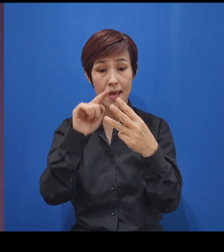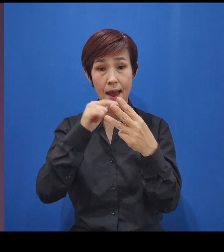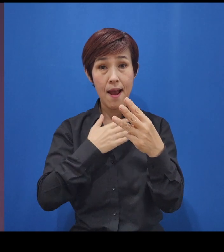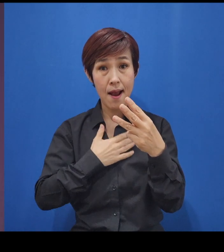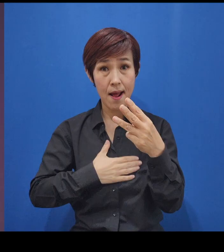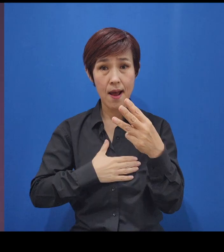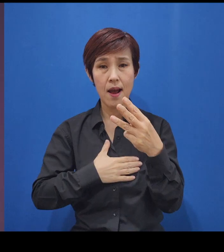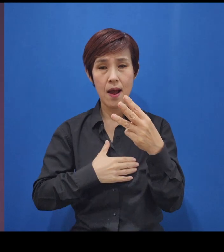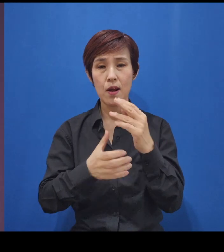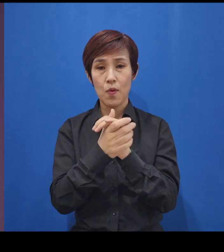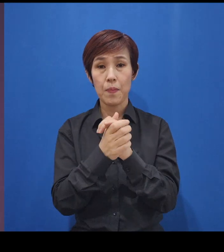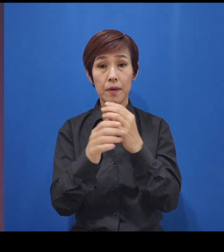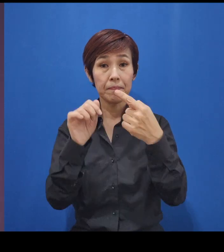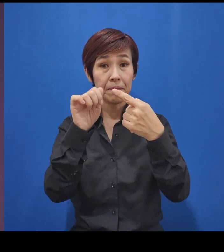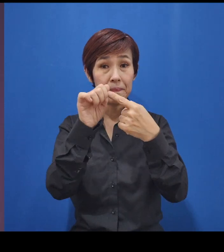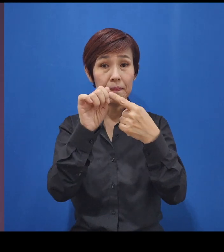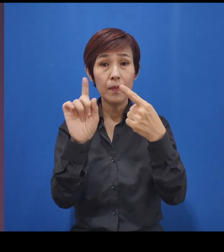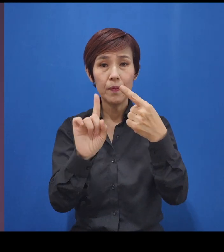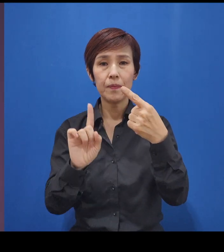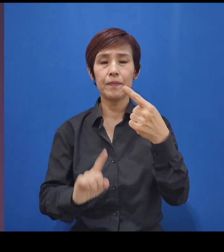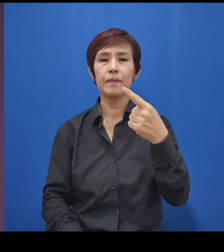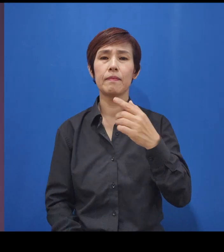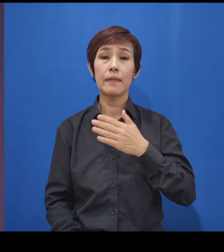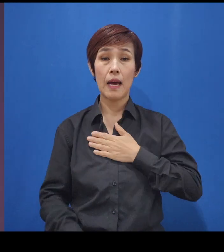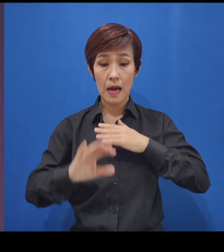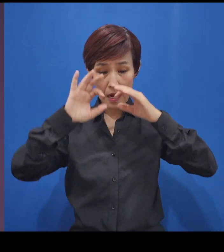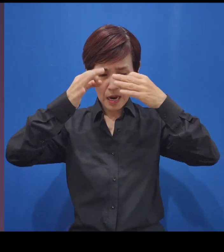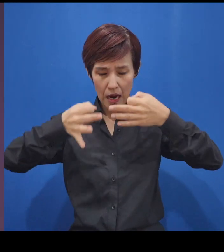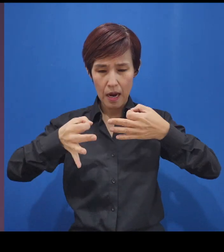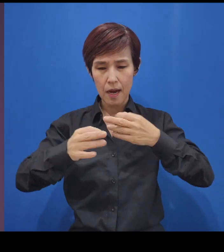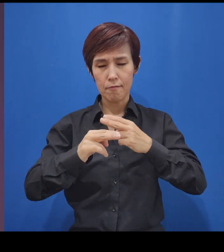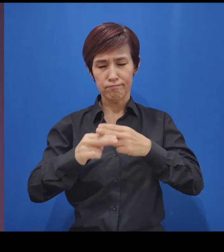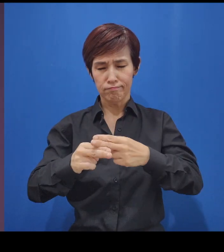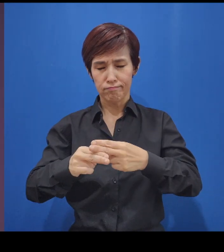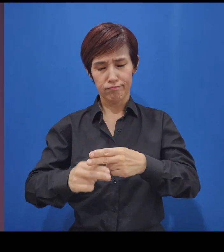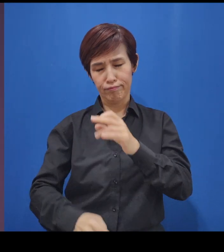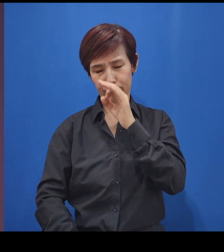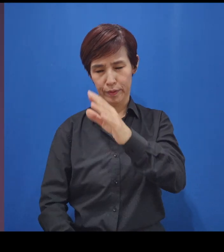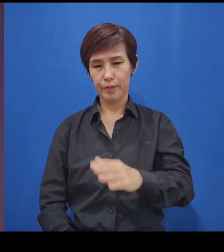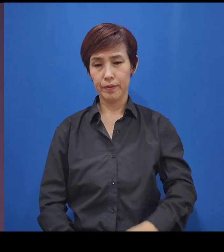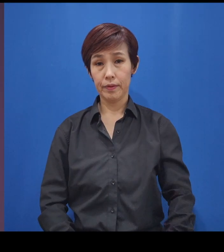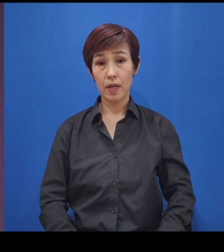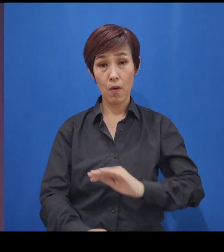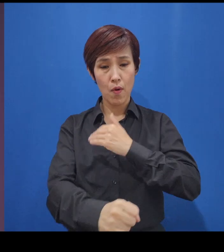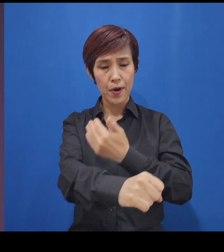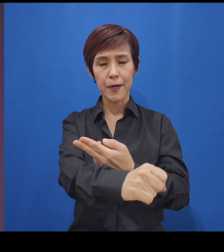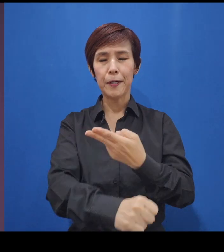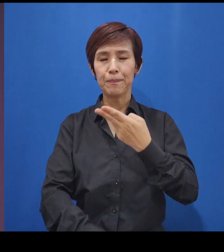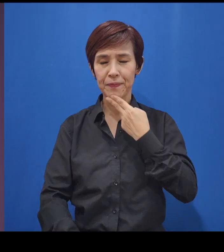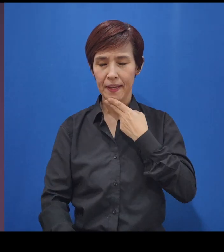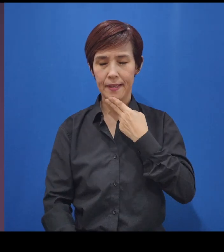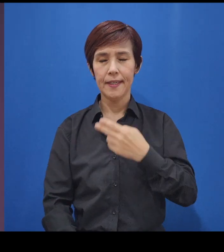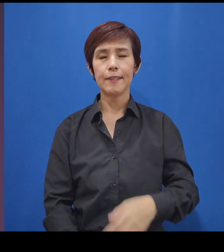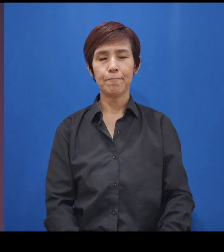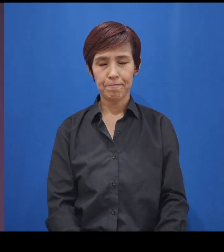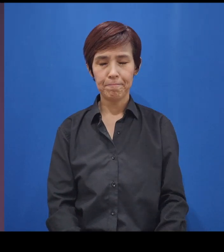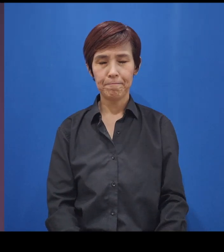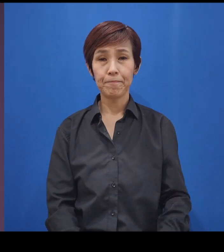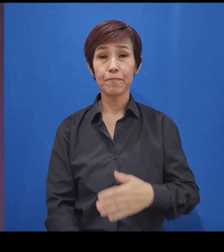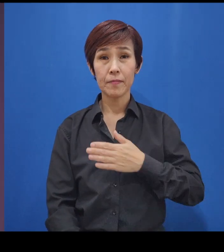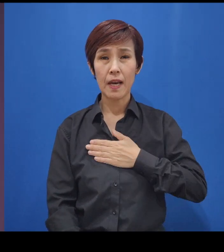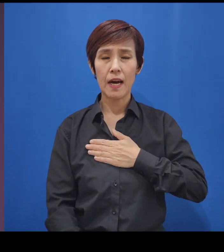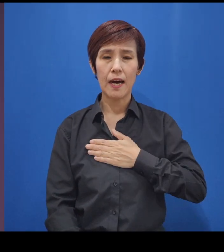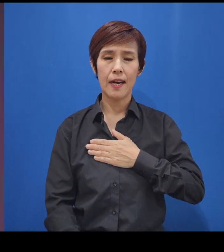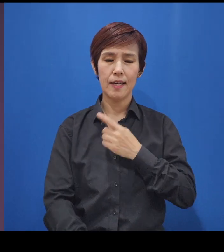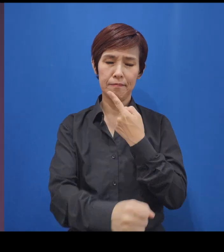사람이 기도하는데, 첫 번째, 나에게는 권위도 없고 권능도 없다. 나는